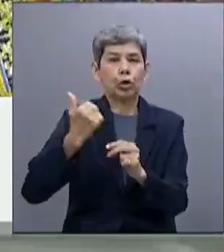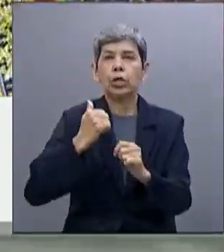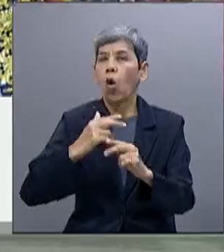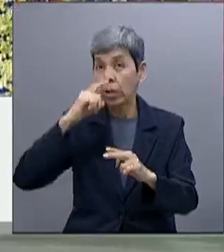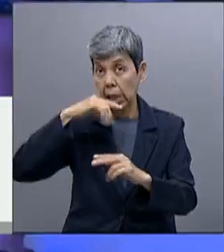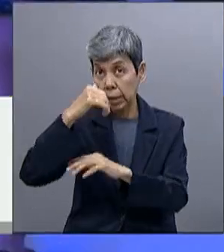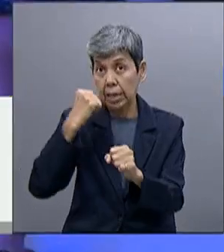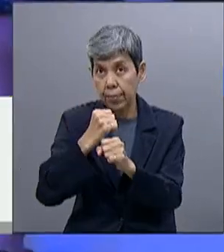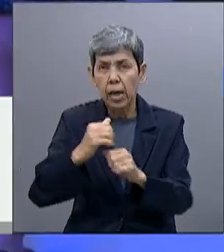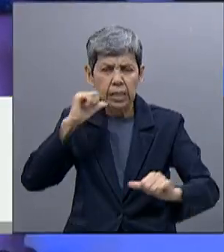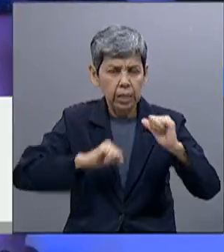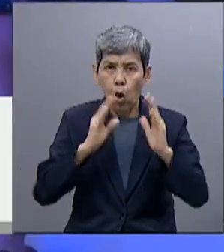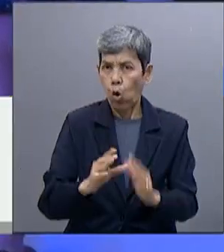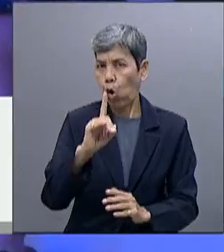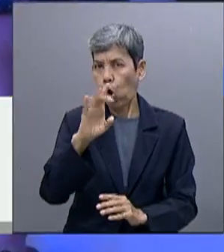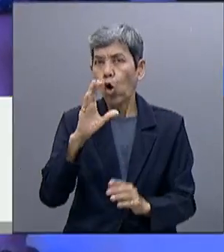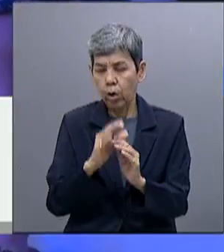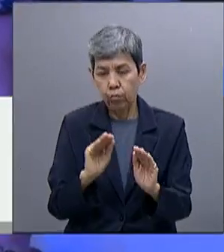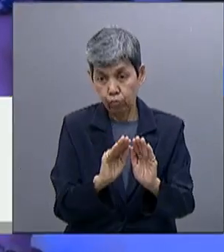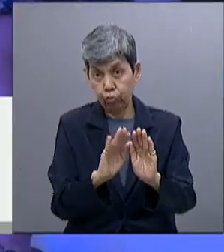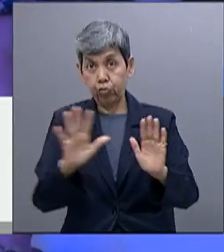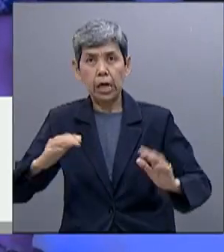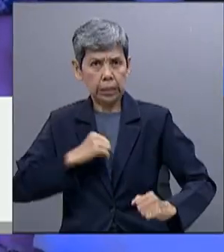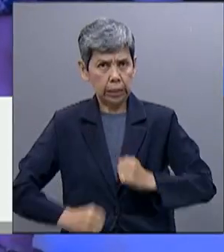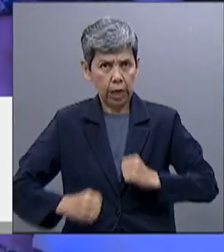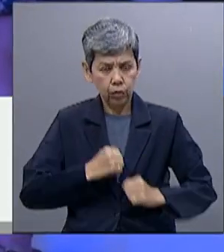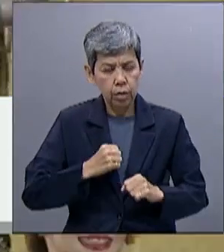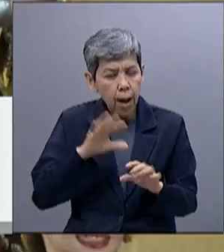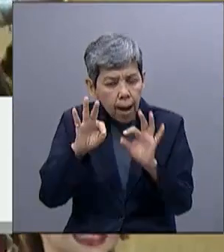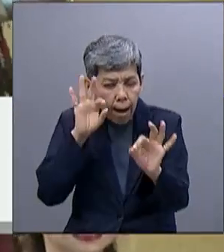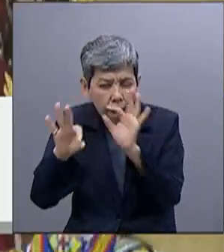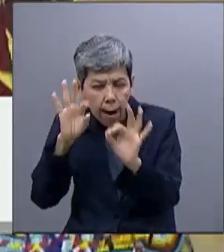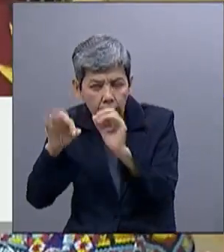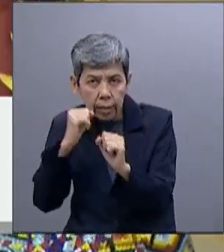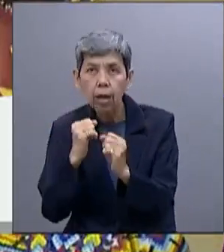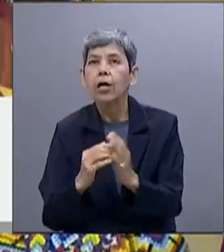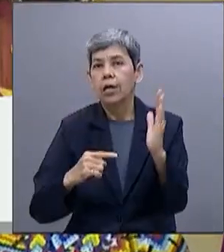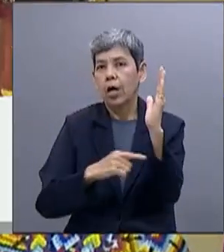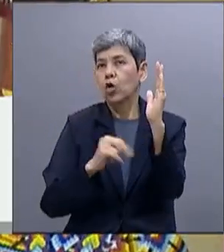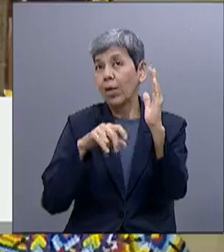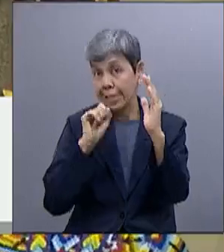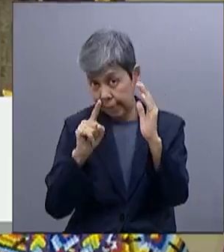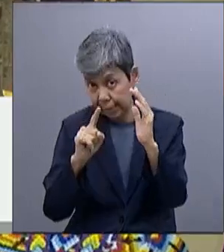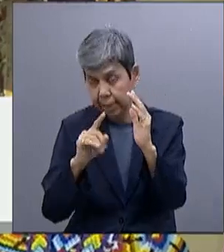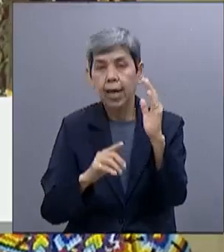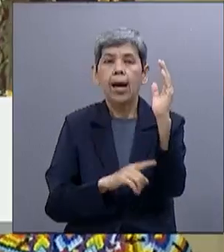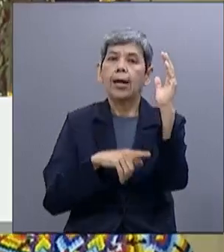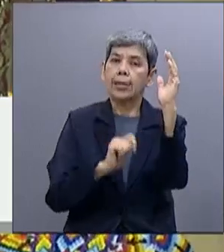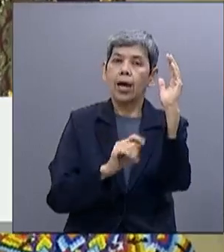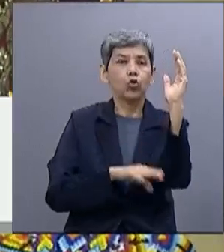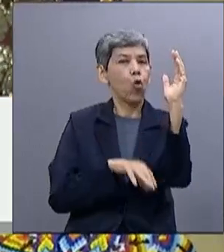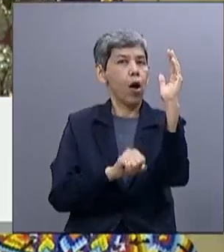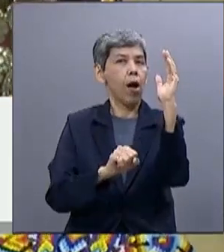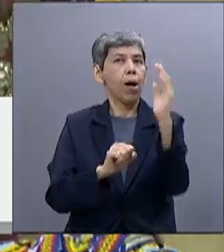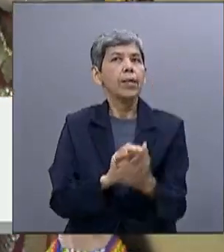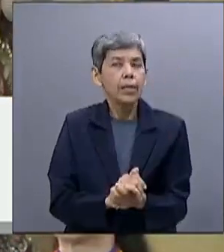มาพร้อมกับผู้แสดง100คนค่ะเป็นเยาวชนที่ผ่านการคัดเลือกมาจากจังหวัดนครศรีธรรมราชจังหวัดตรังและสงขลา